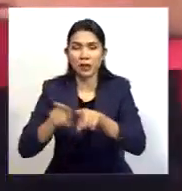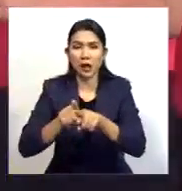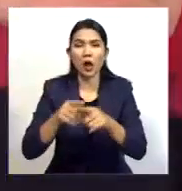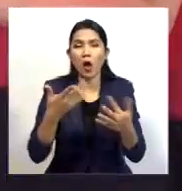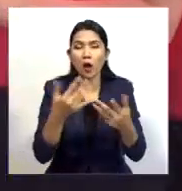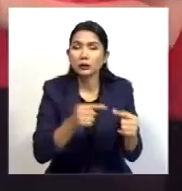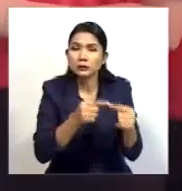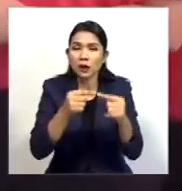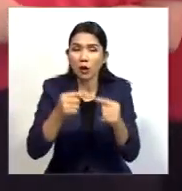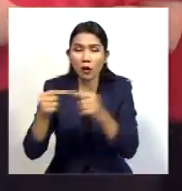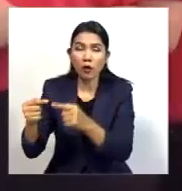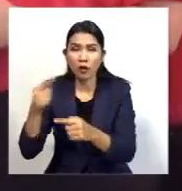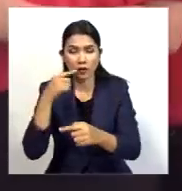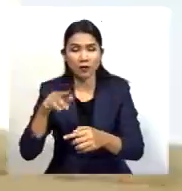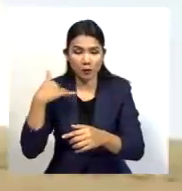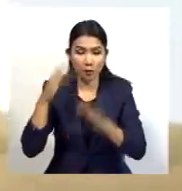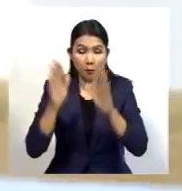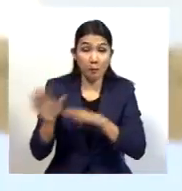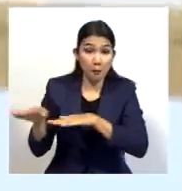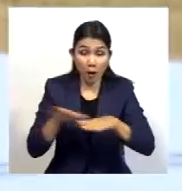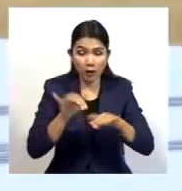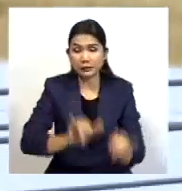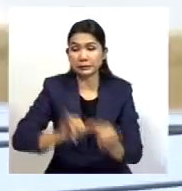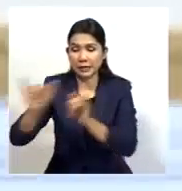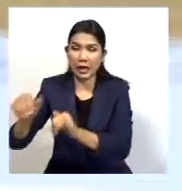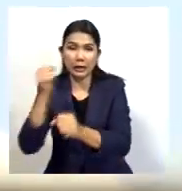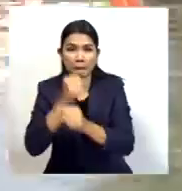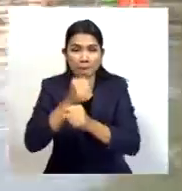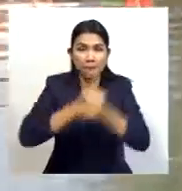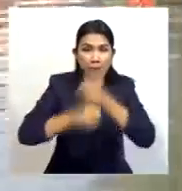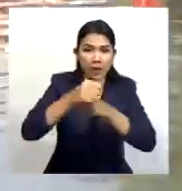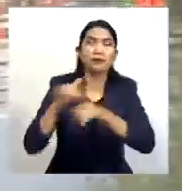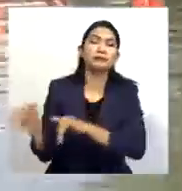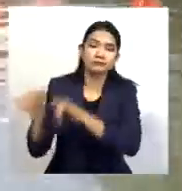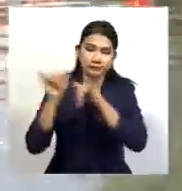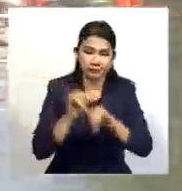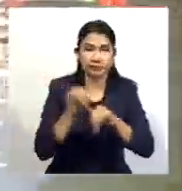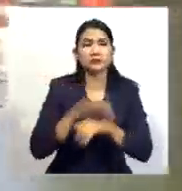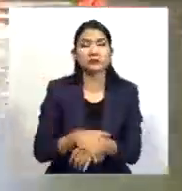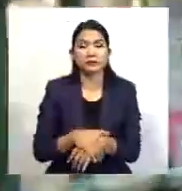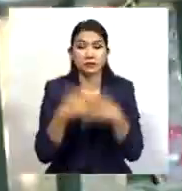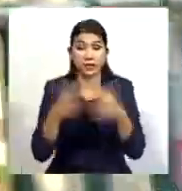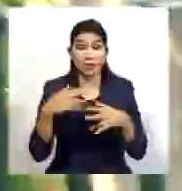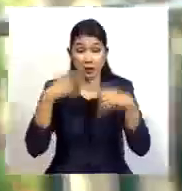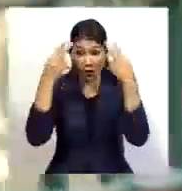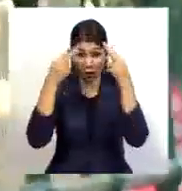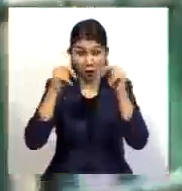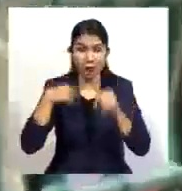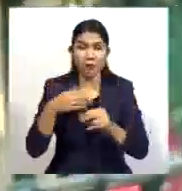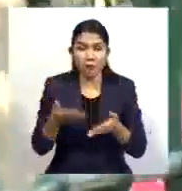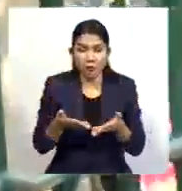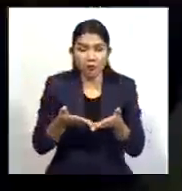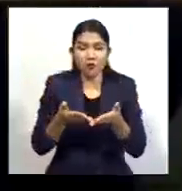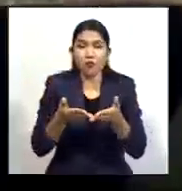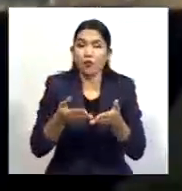อยรื้อย้ายเพื่อที่จะก่อสร้างบ้านใหม่ภายในปีนี้โอกาสนี้ท่านนายกรัฐมนตรียังได้ลงเรือเพื่อช